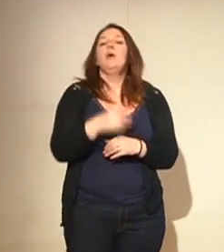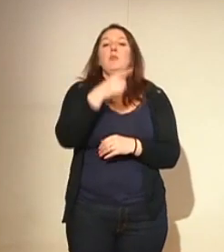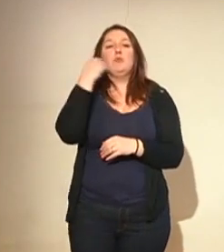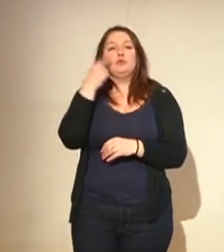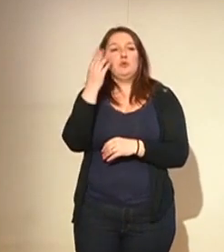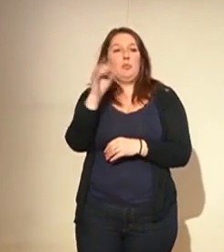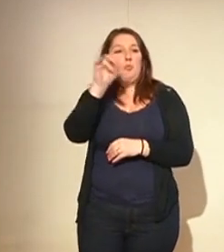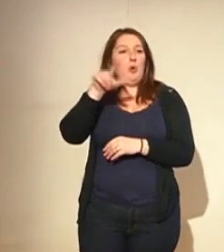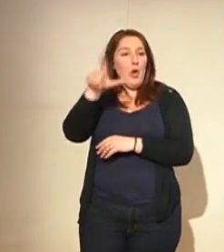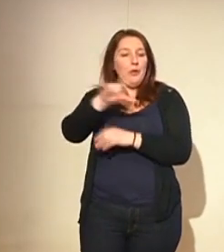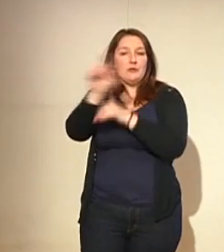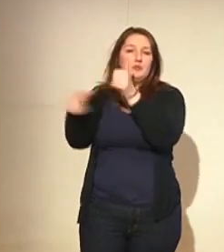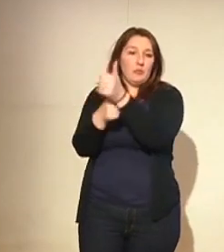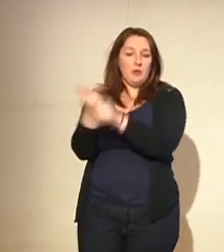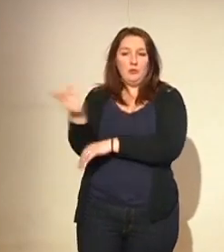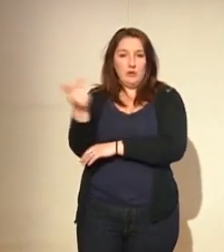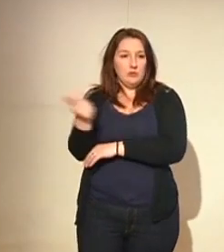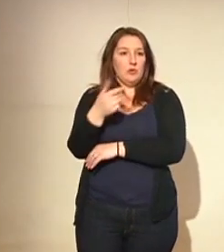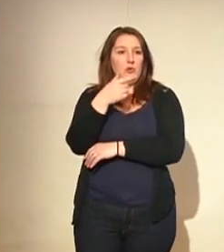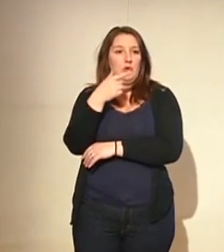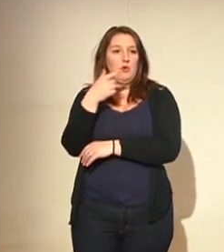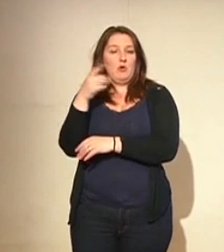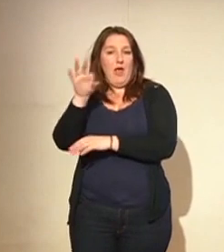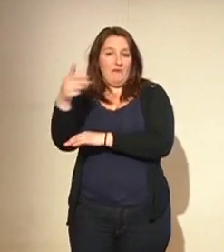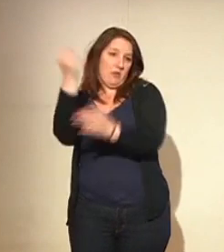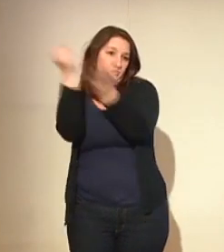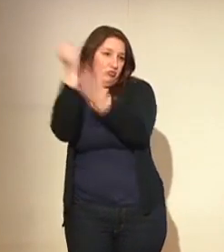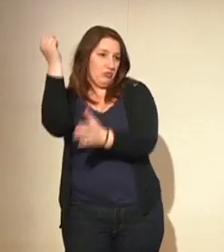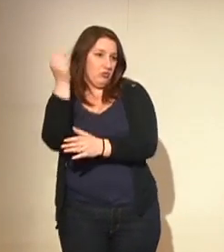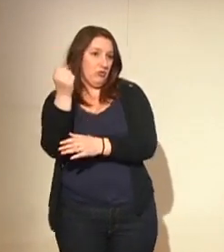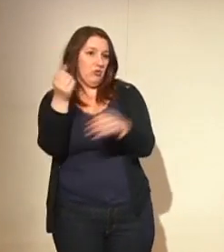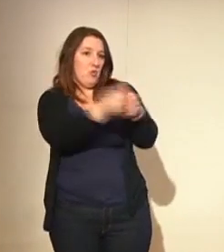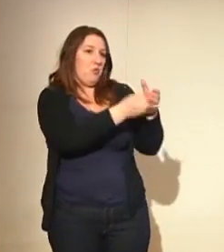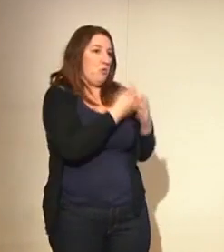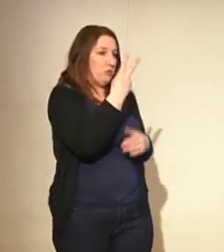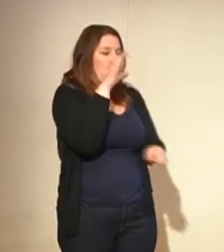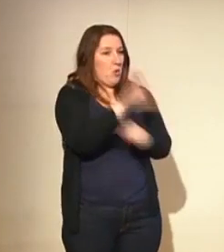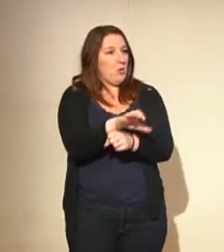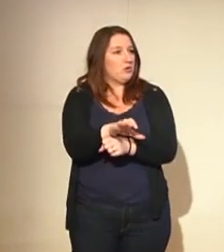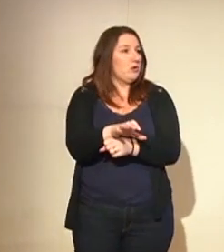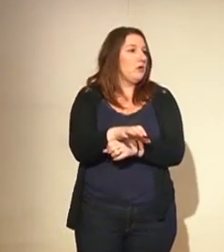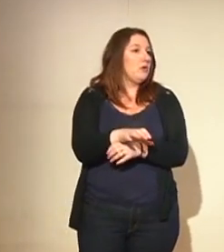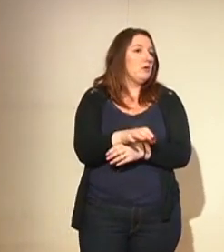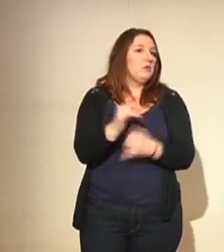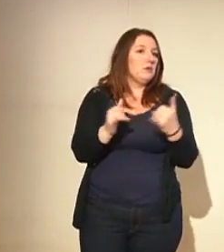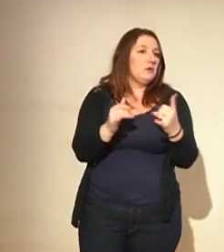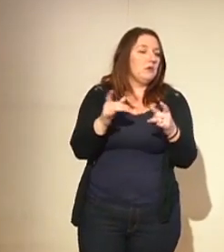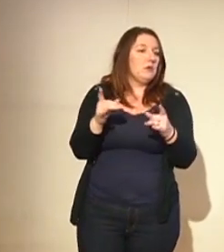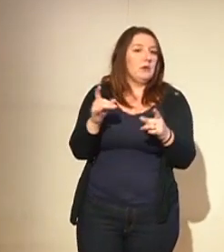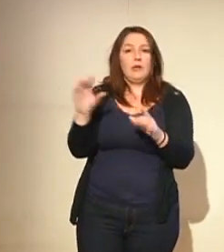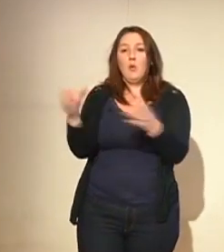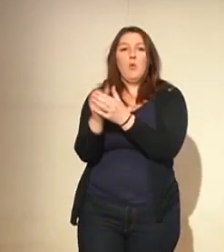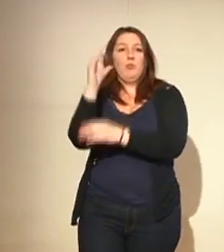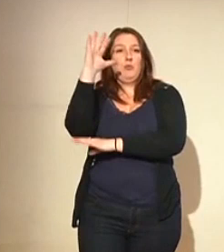Breuil avec pour suppléente madame an Front national pour deux groupes contre j'imagine et un groupe